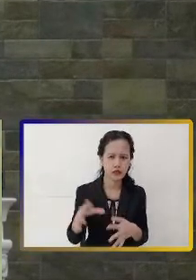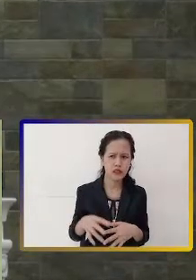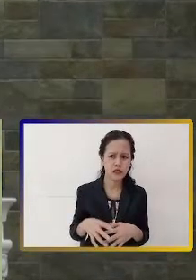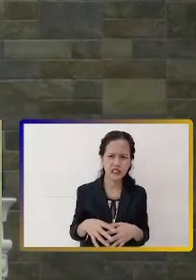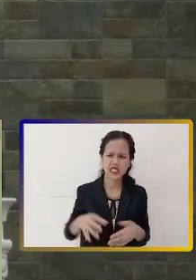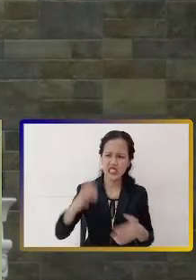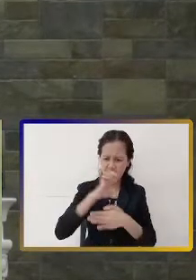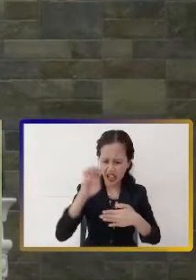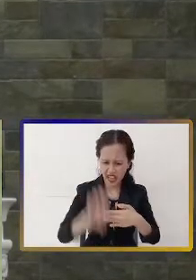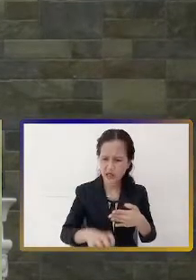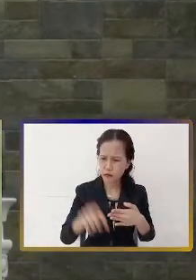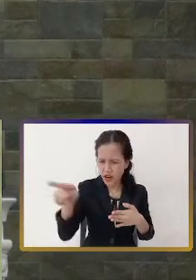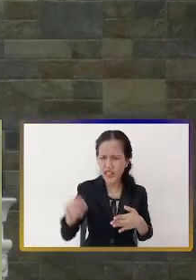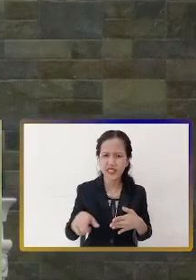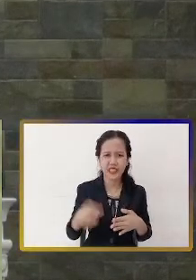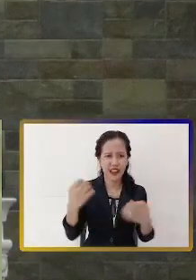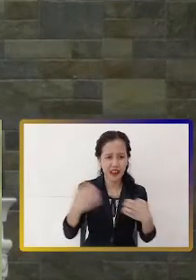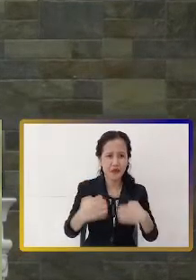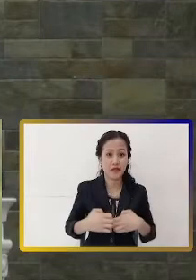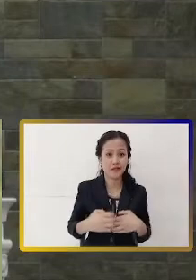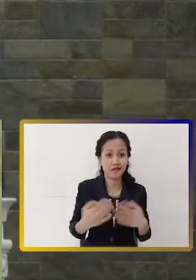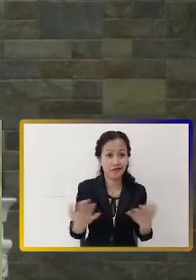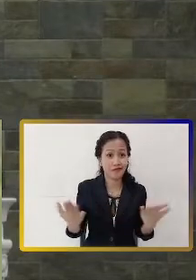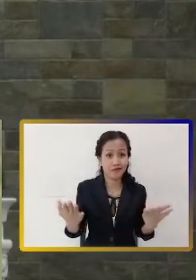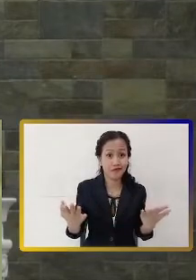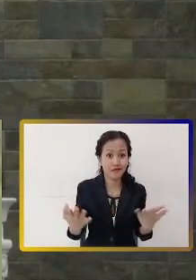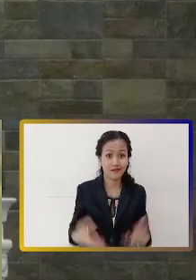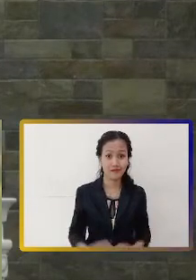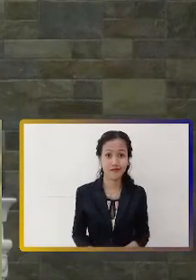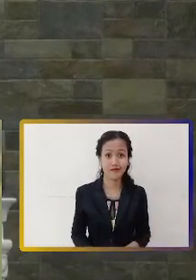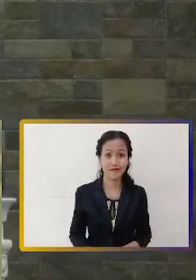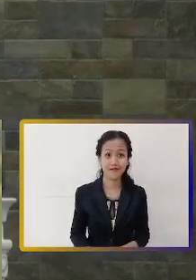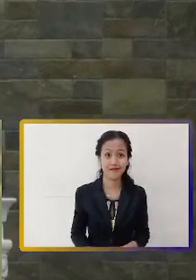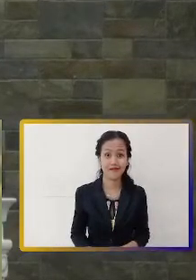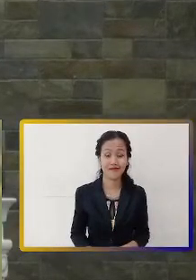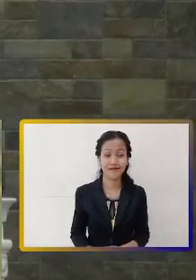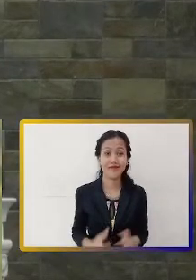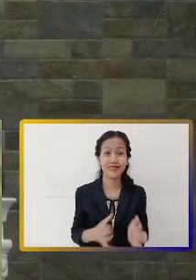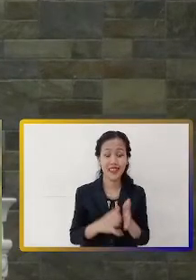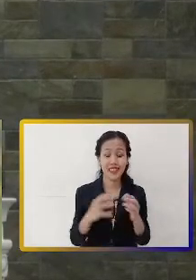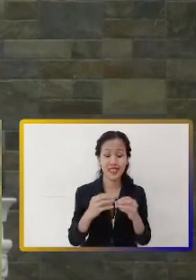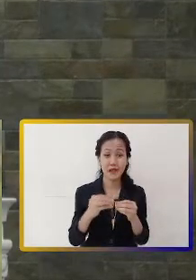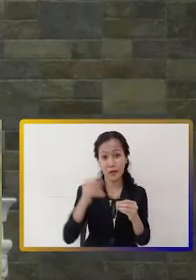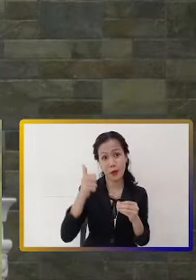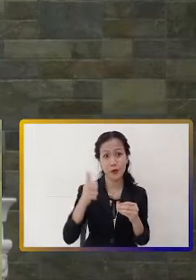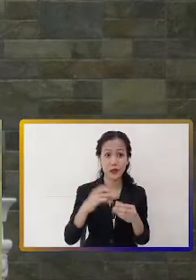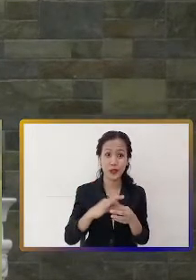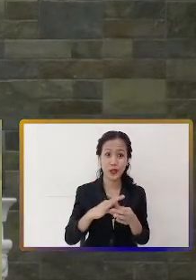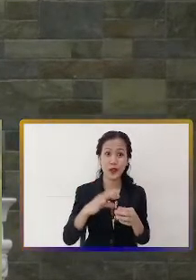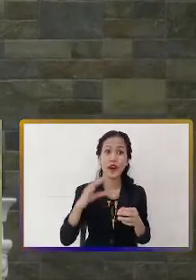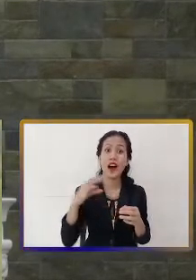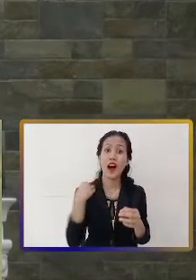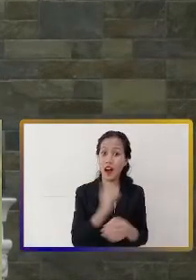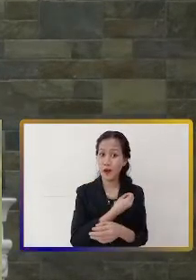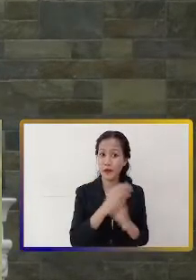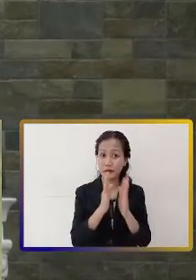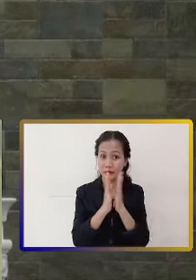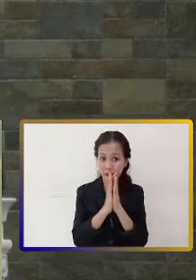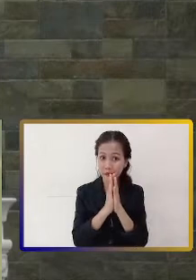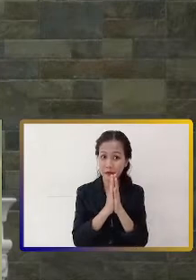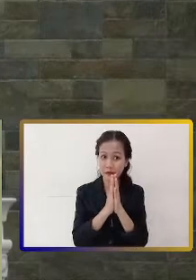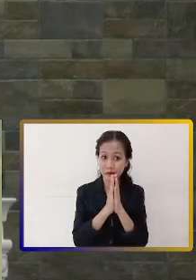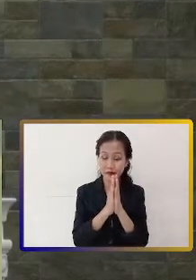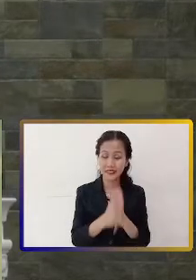Come on, talk to me if you can. Yeah, but look at this. None, and then the Bible